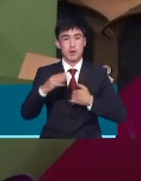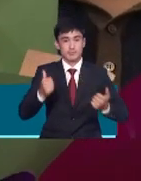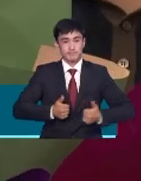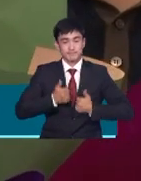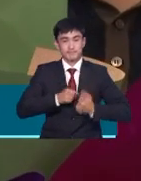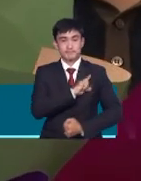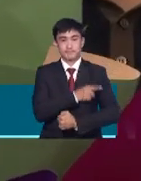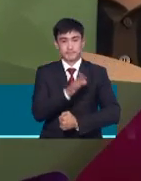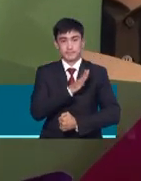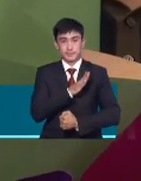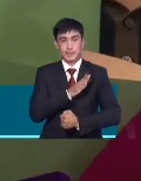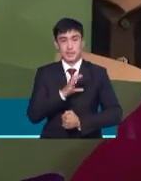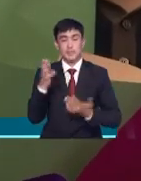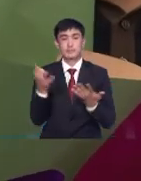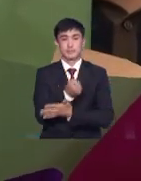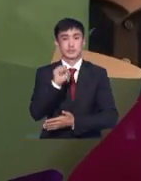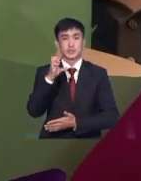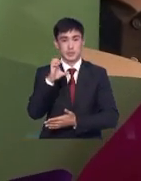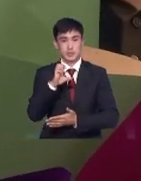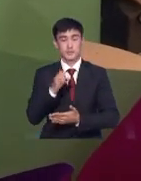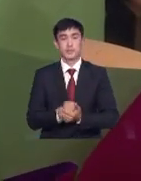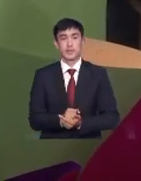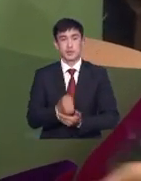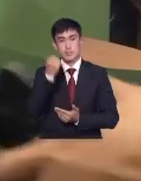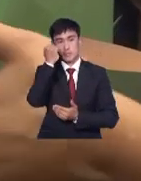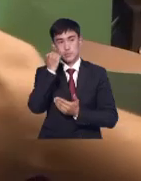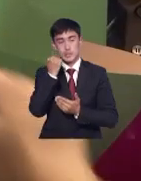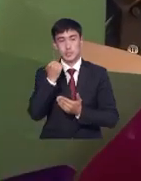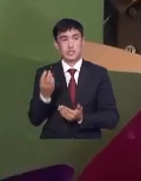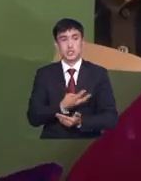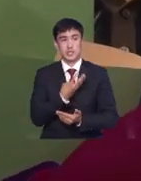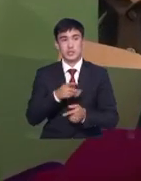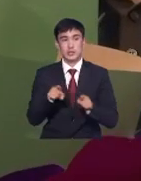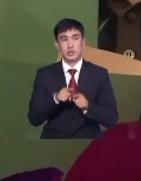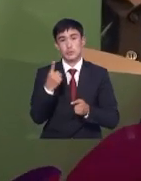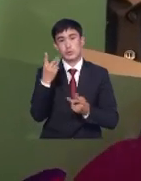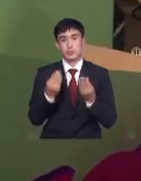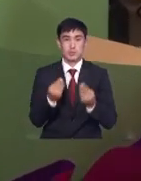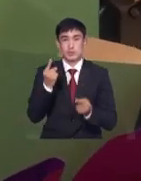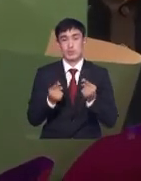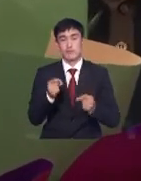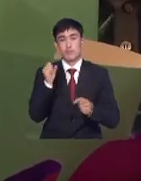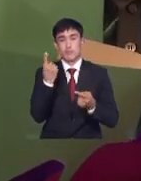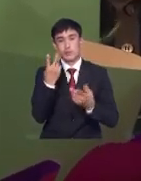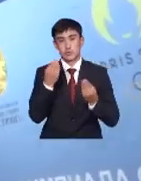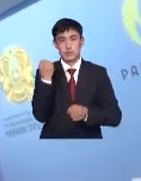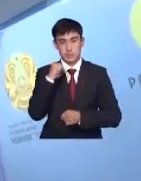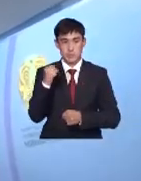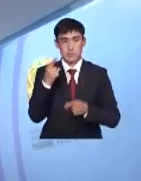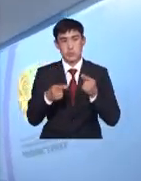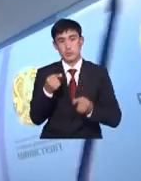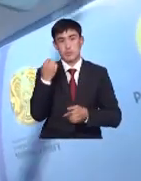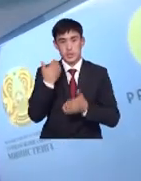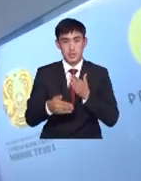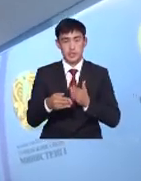енді. Бұйырған күміс болды, Аллаға шүкір. Енді ол кілем деген сондай нәрсе, ол бір күн былай, бір күн былай, бір күн жеңесін, бір күн жеңілесін деген. Барлықтарыңызға